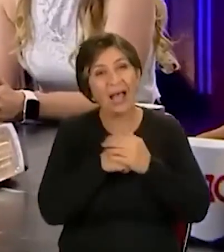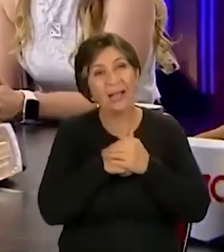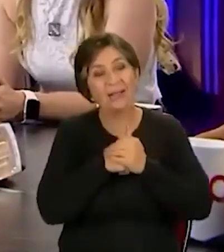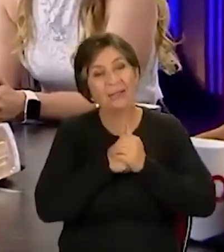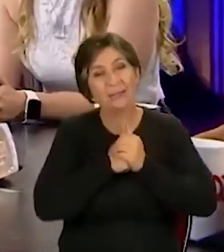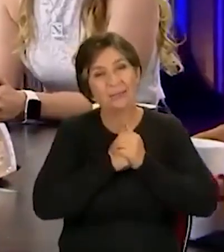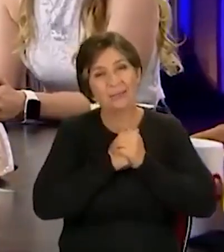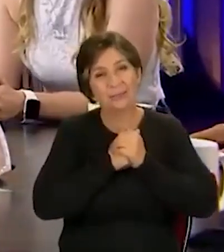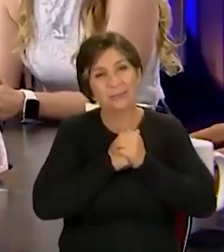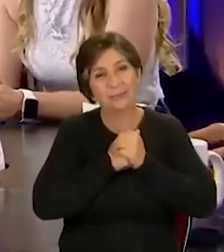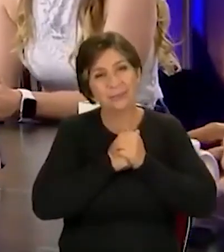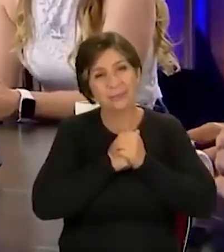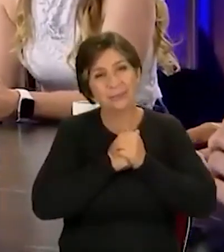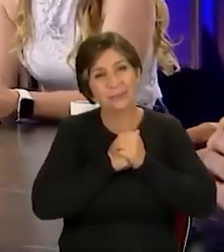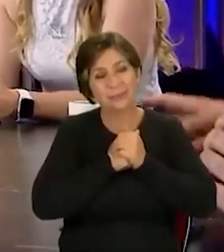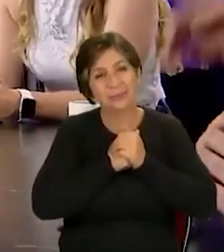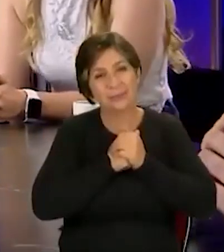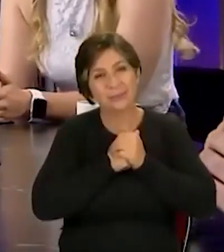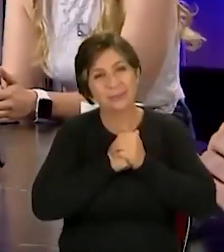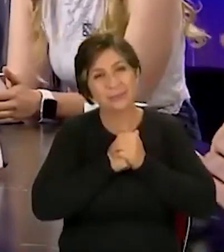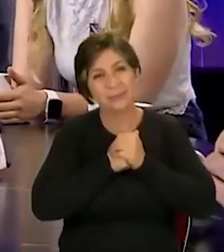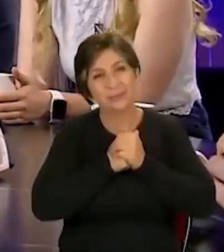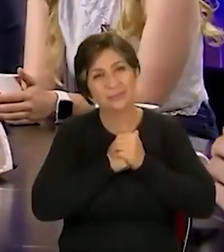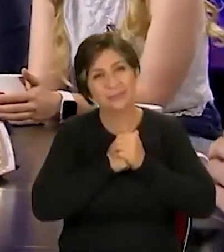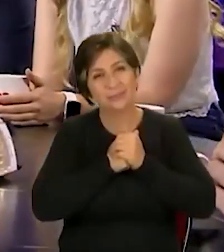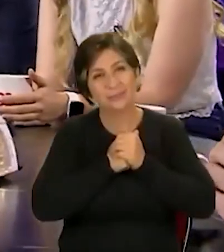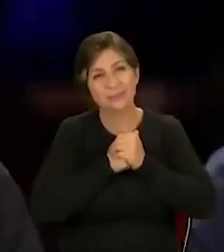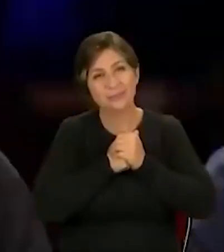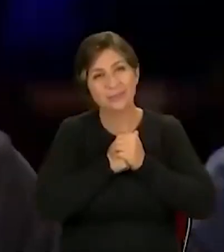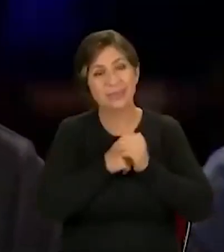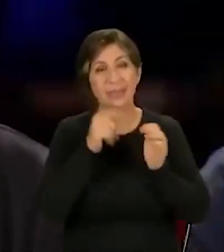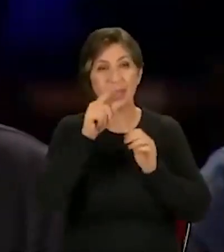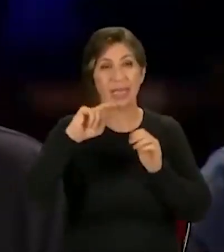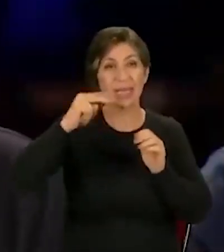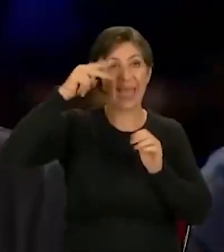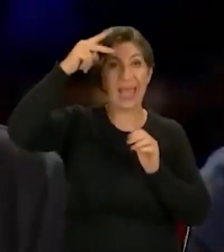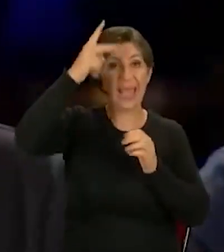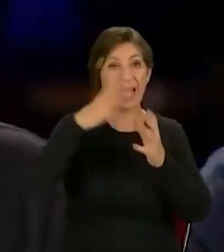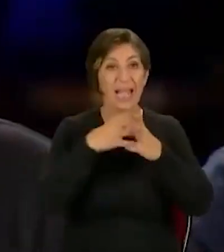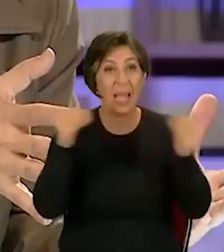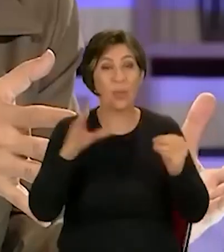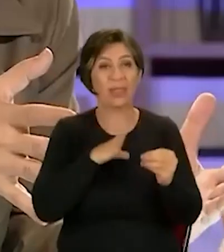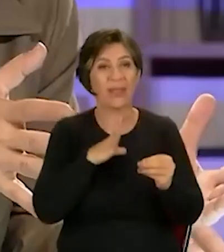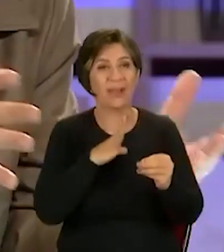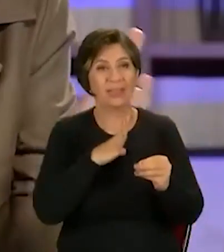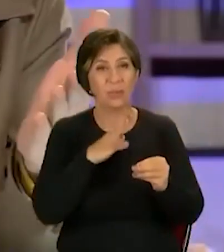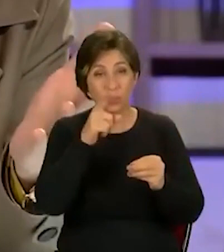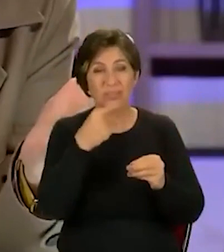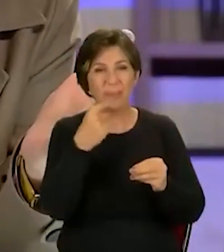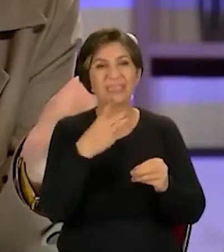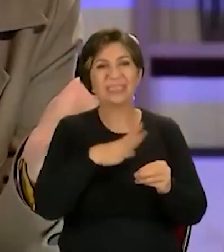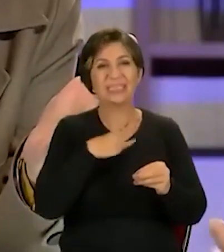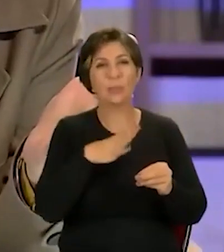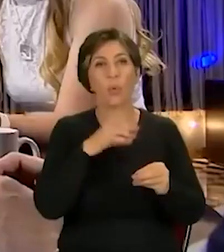şey olan ne derler... Şöyle bir şey var orada. Gençler bunu bir kariyer yolu olarak görüyorlar. Kaybolanlar da var yani. Yani bu